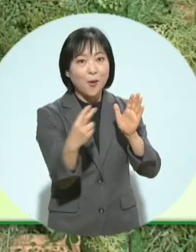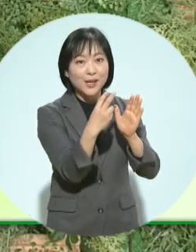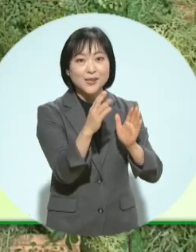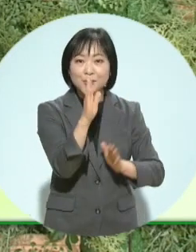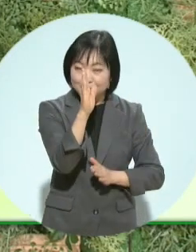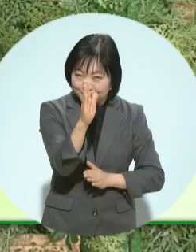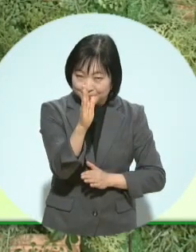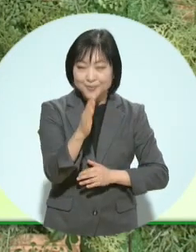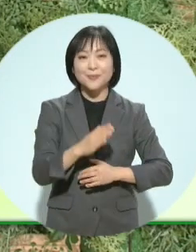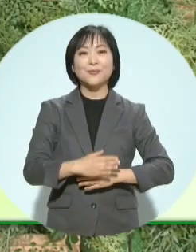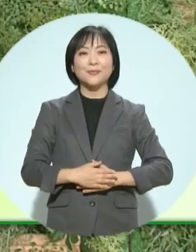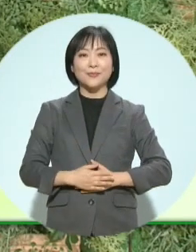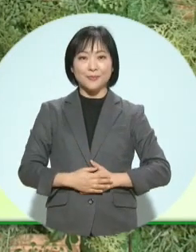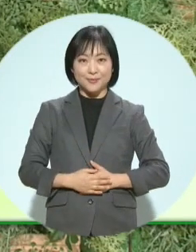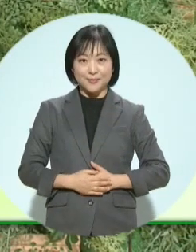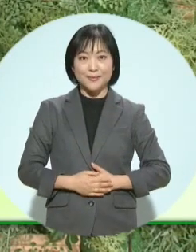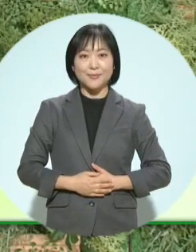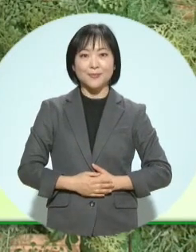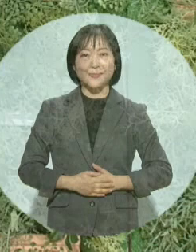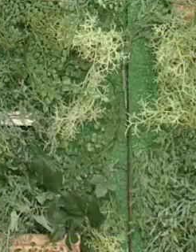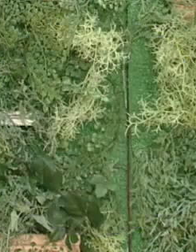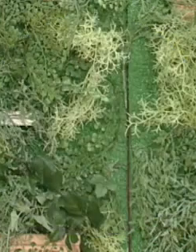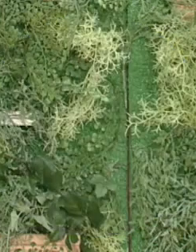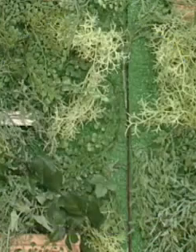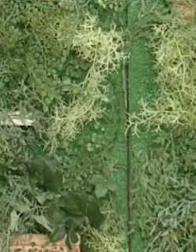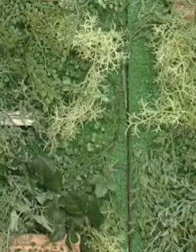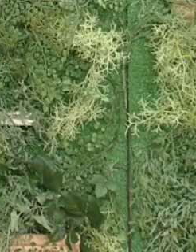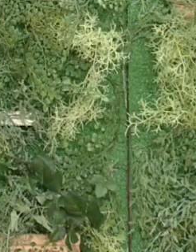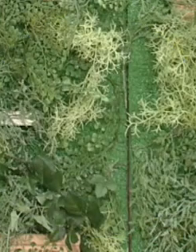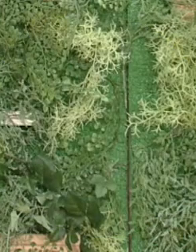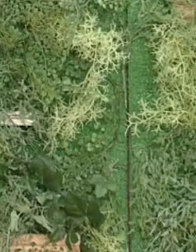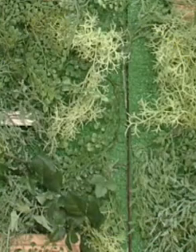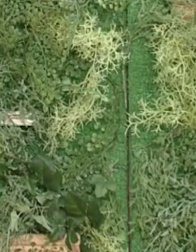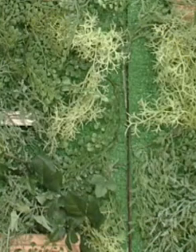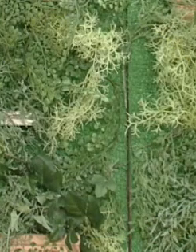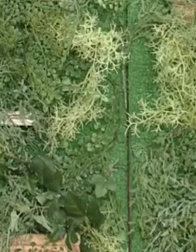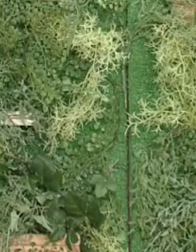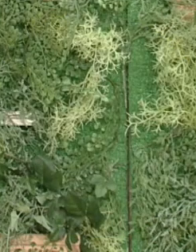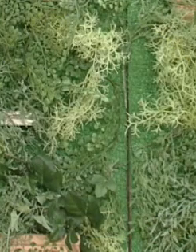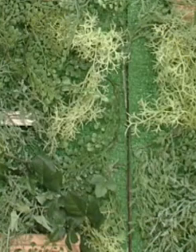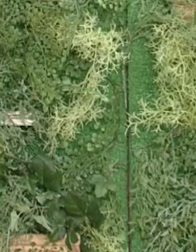活用ください。ここまで東京インフォメーションでした。